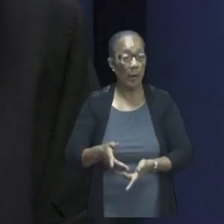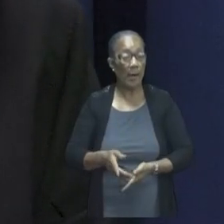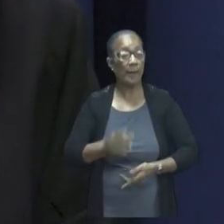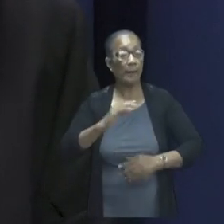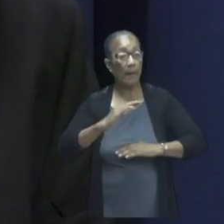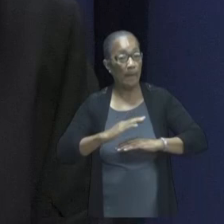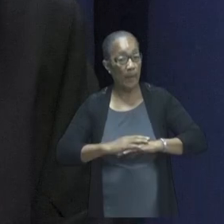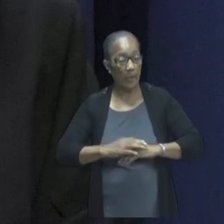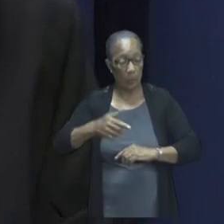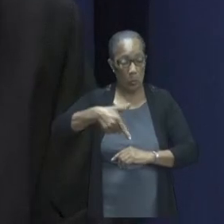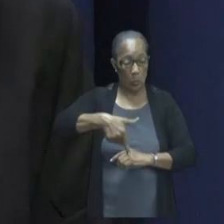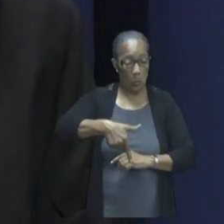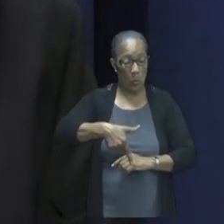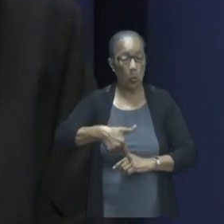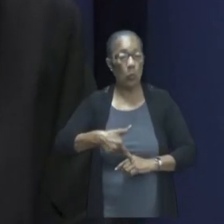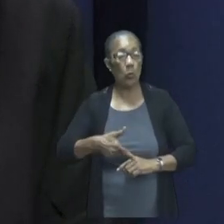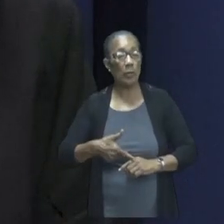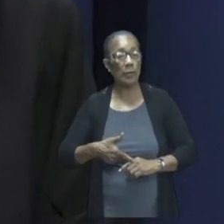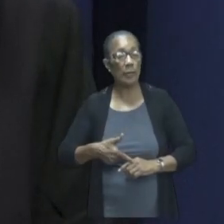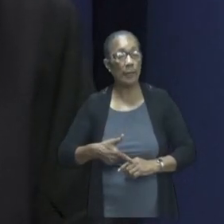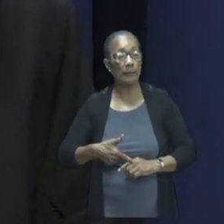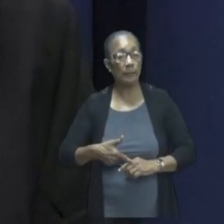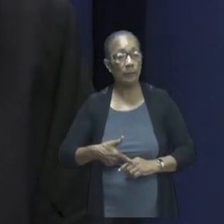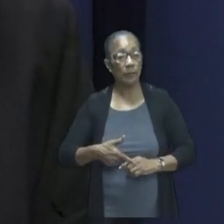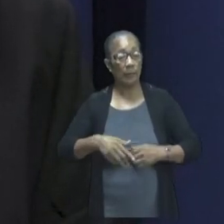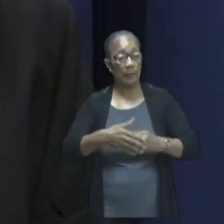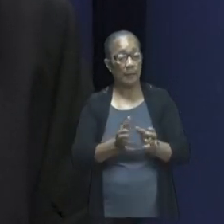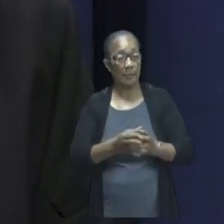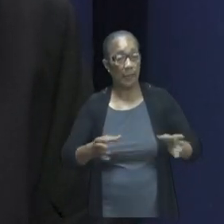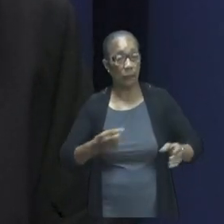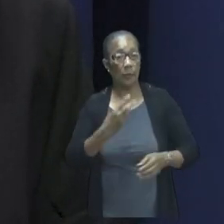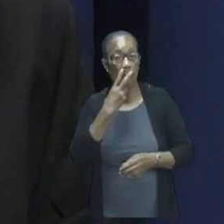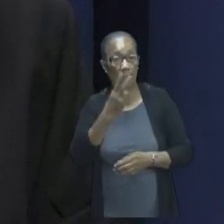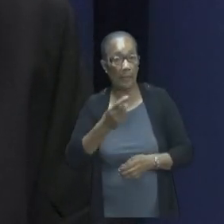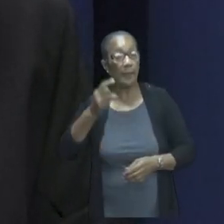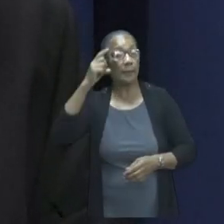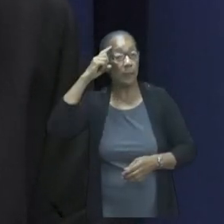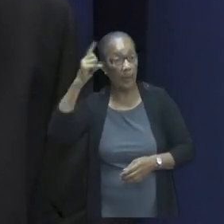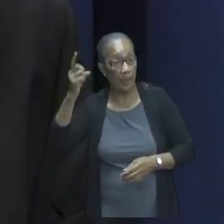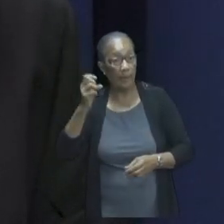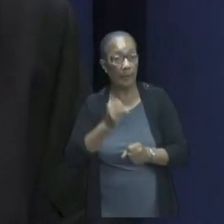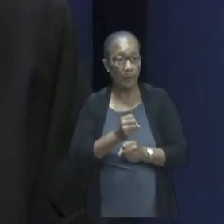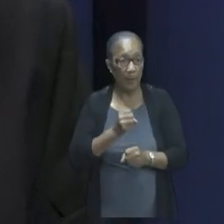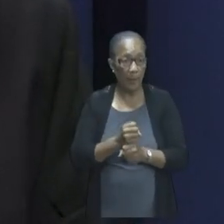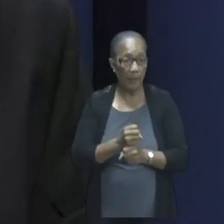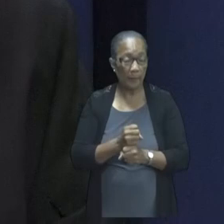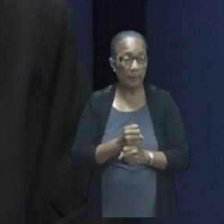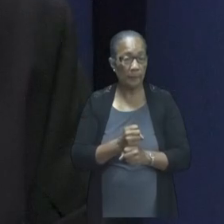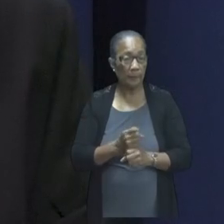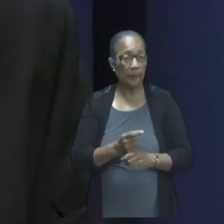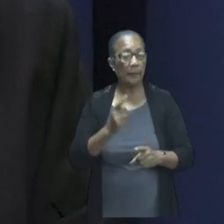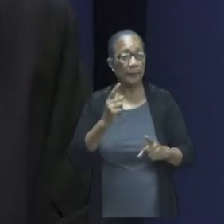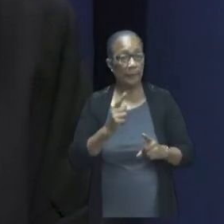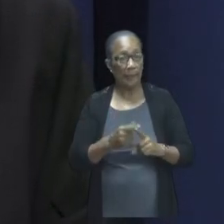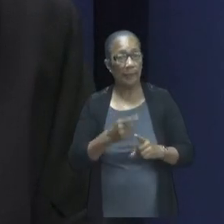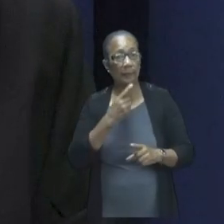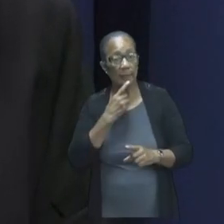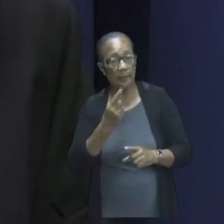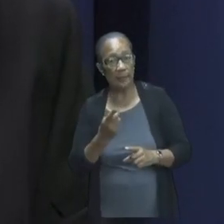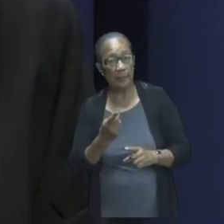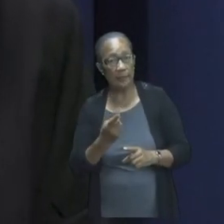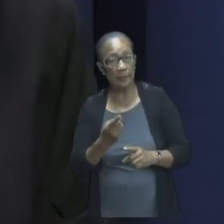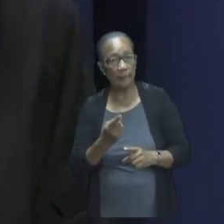met de oliesector als u kijkt naar de plannen die we nu maken die we nu aan het maken zin ons and the sea dan is